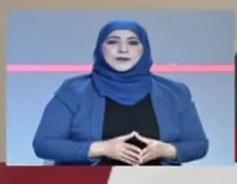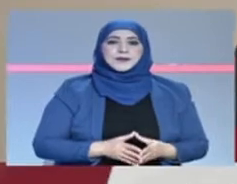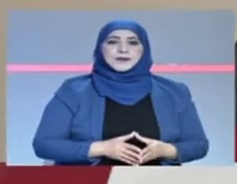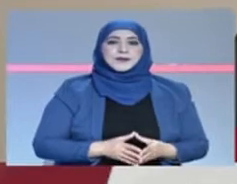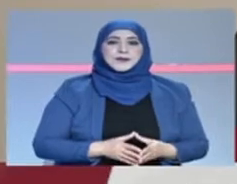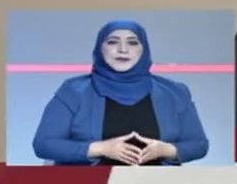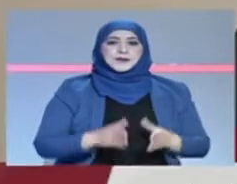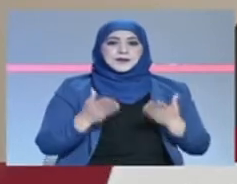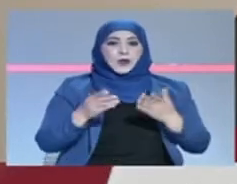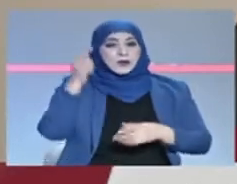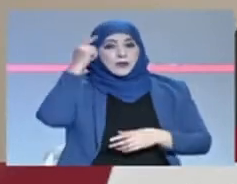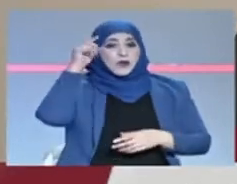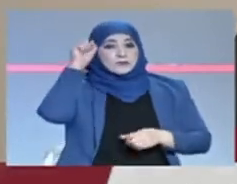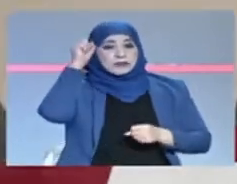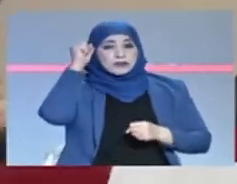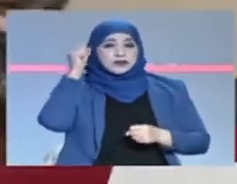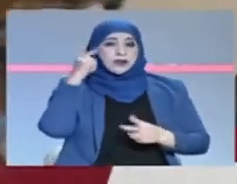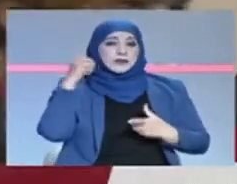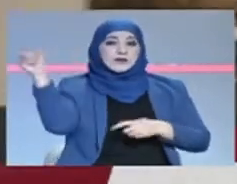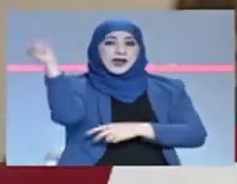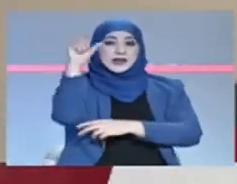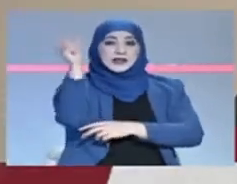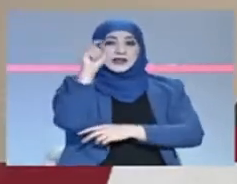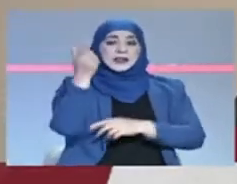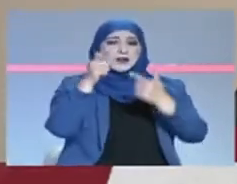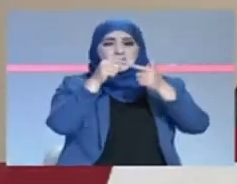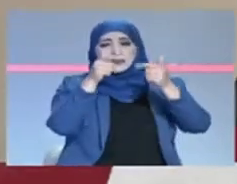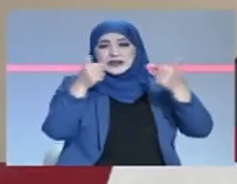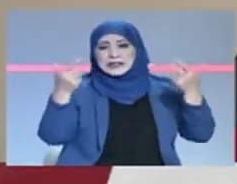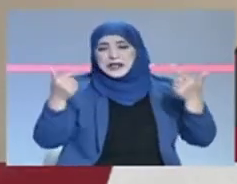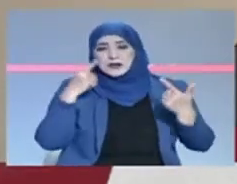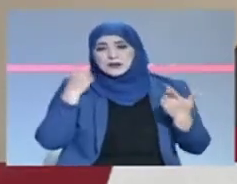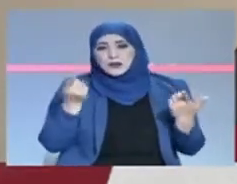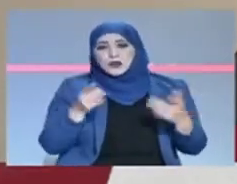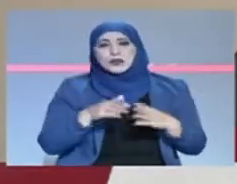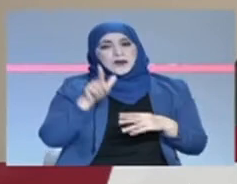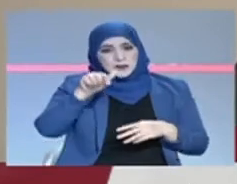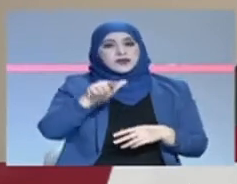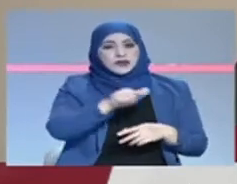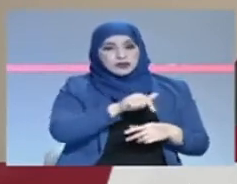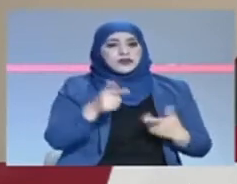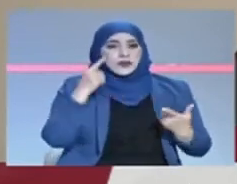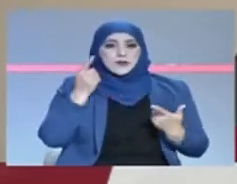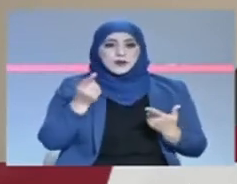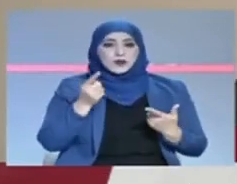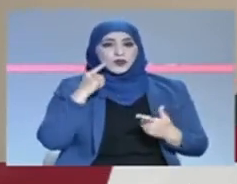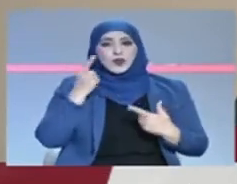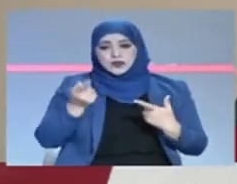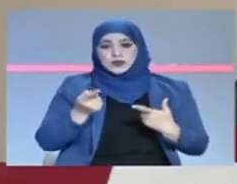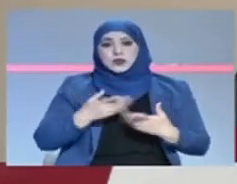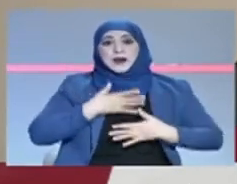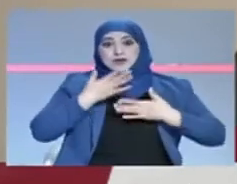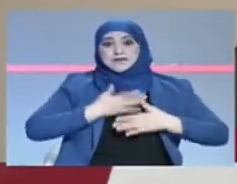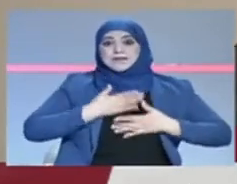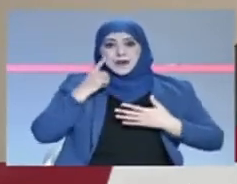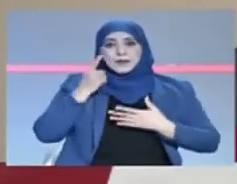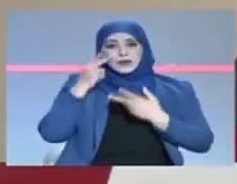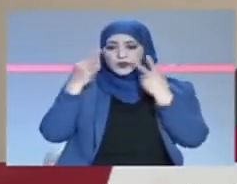التطرف موجود في ياسر ديانات، ان جو داكتور تري ريوسي، وواحد سي توجور ان بليزير باش يجي يشوف